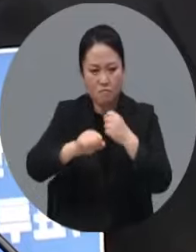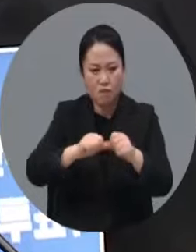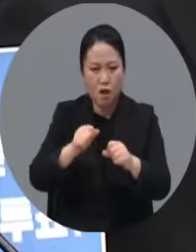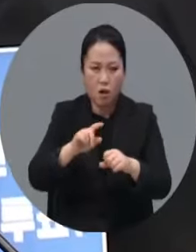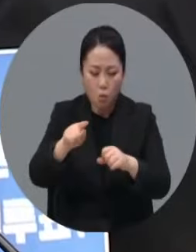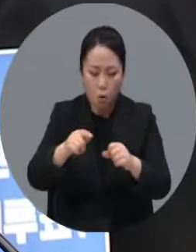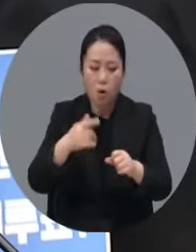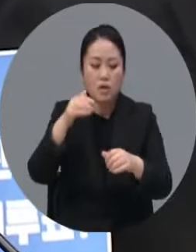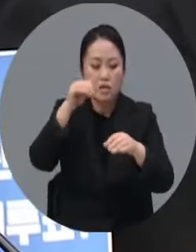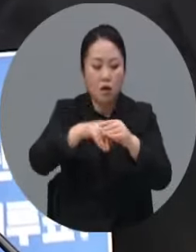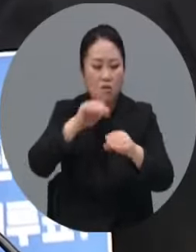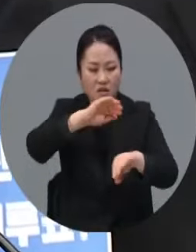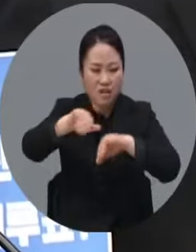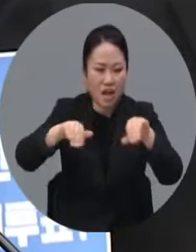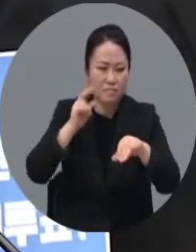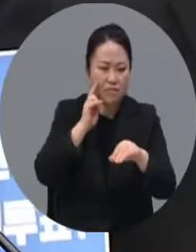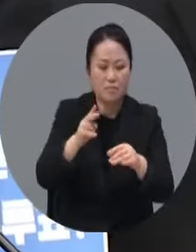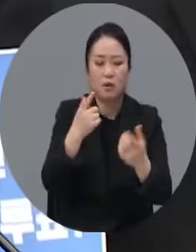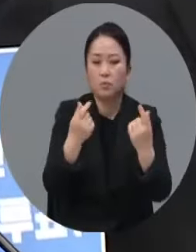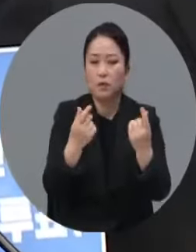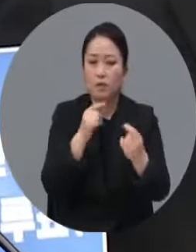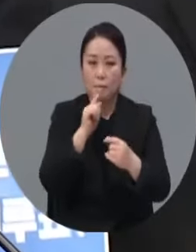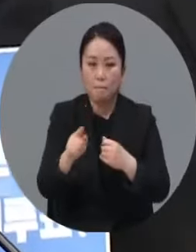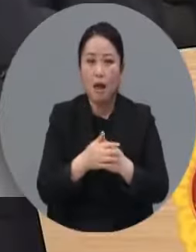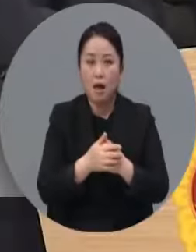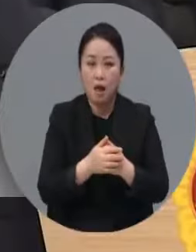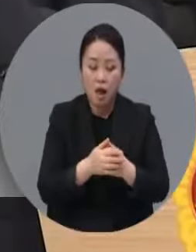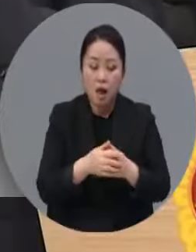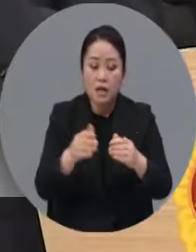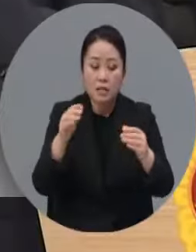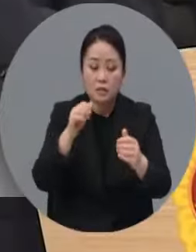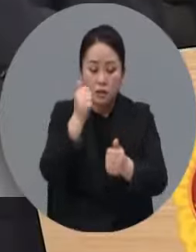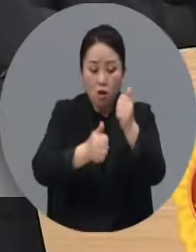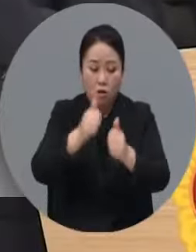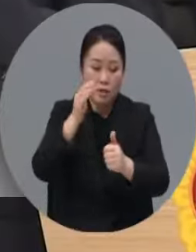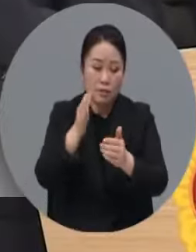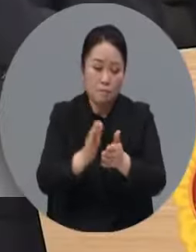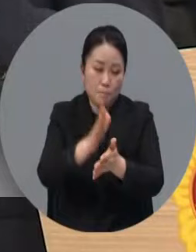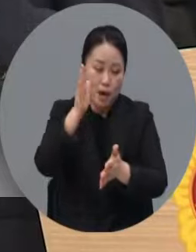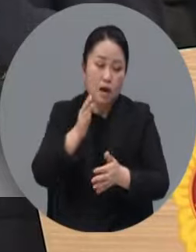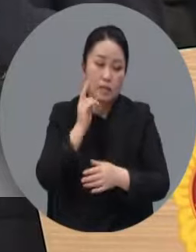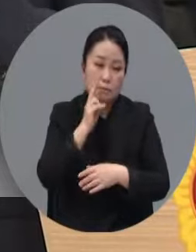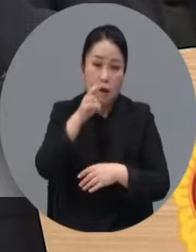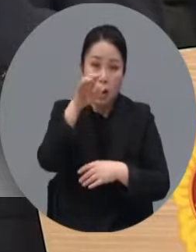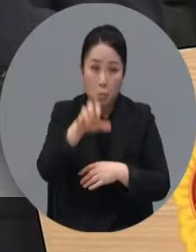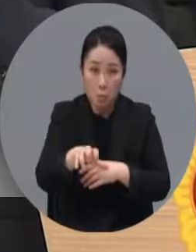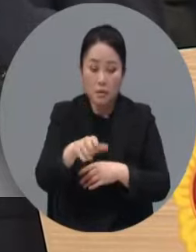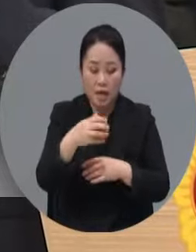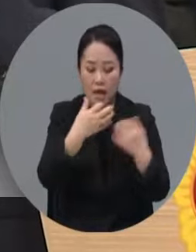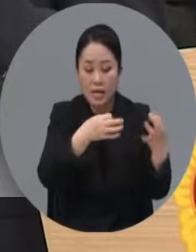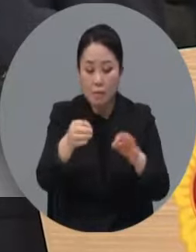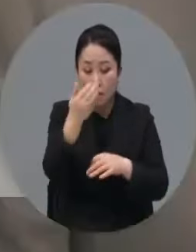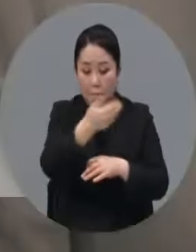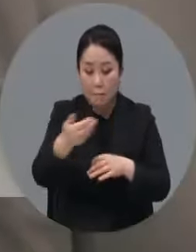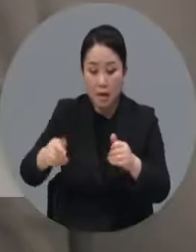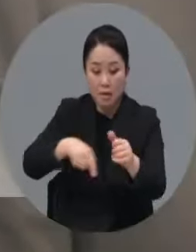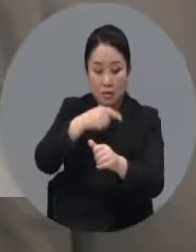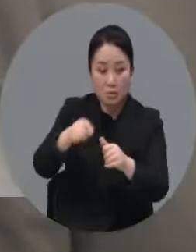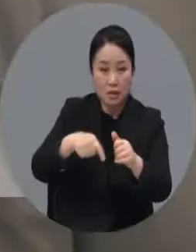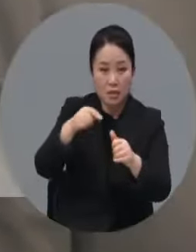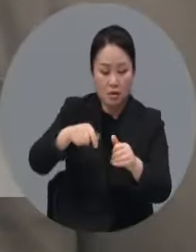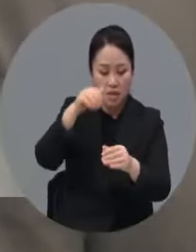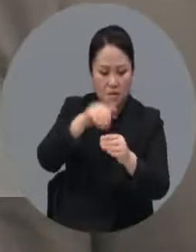나섰습니다. 총선 최대 격전지인 낙동강벨트에 와서 행사에 참석하고 사전투표까지 한 것은 여당 후보에게